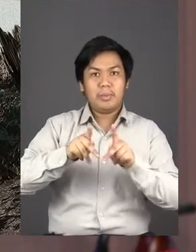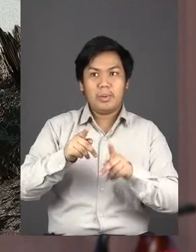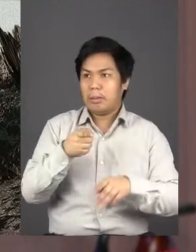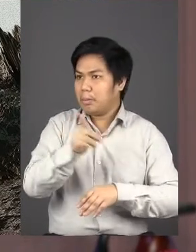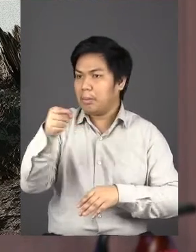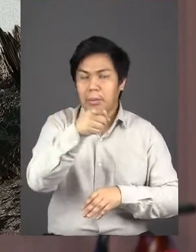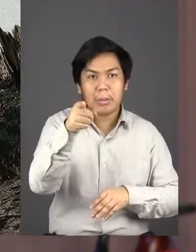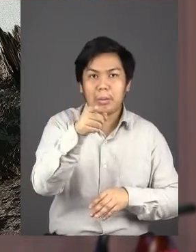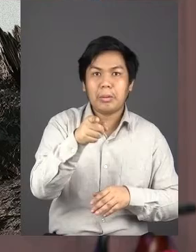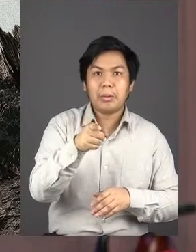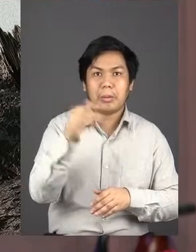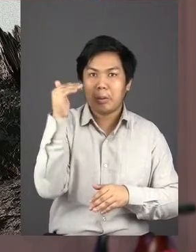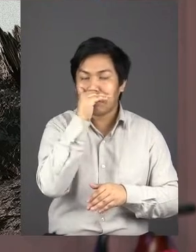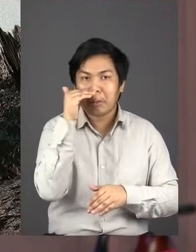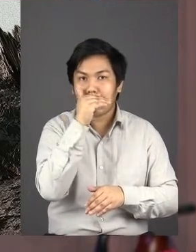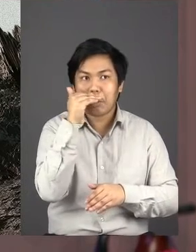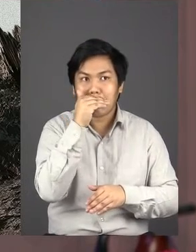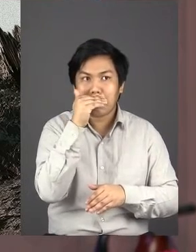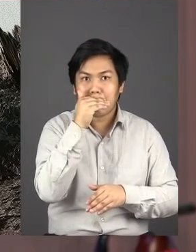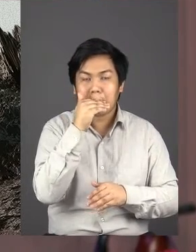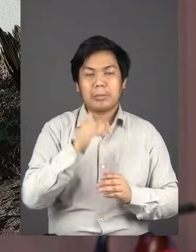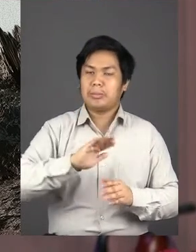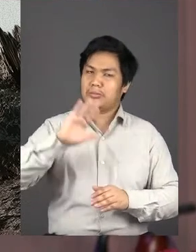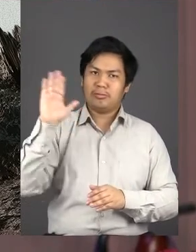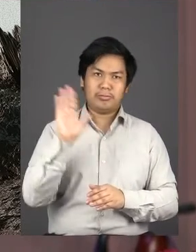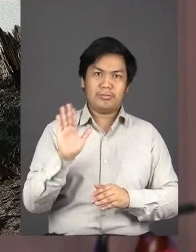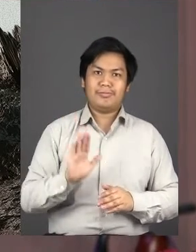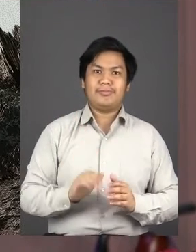baluktot, at yung sinungaling.